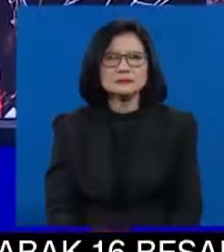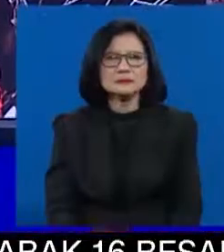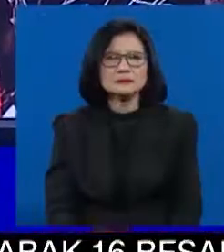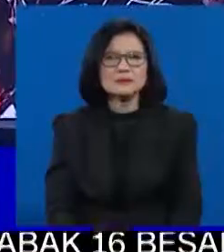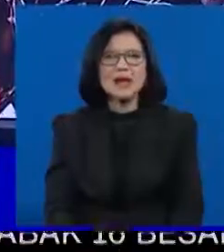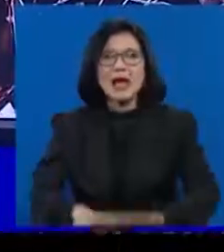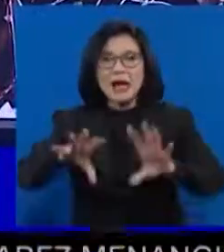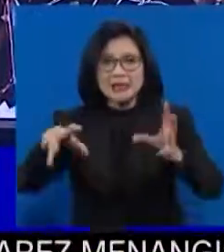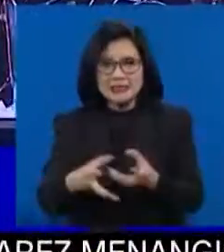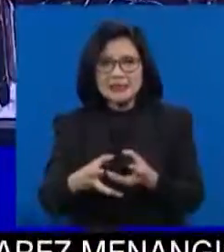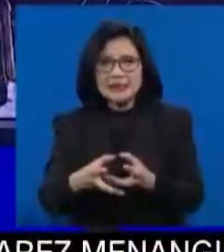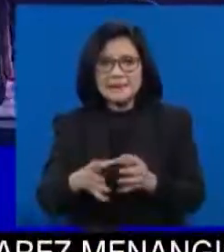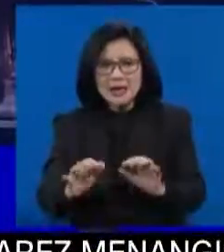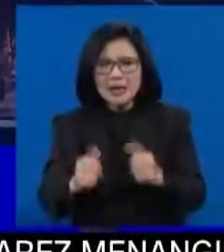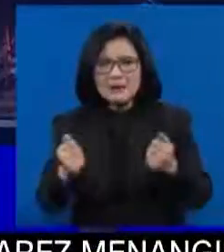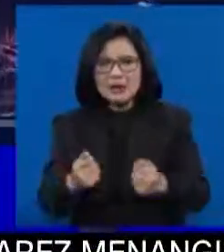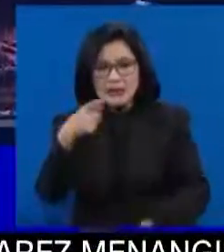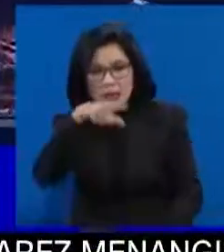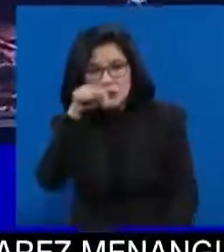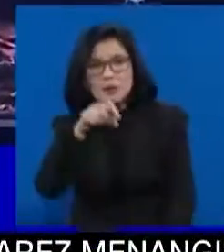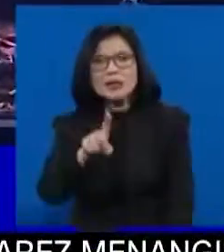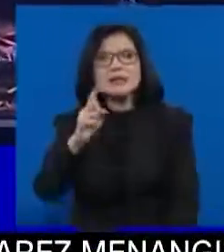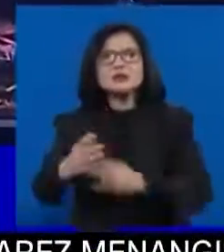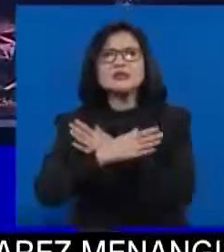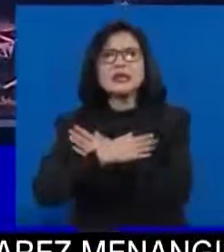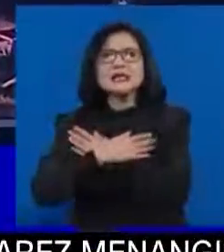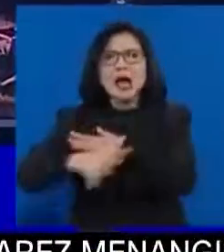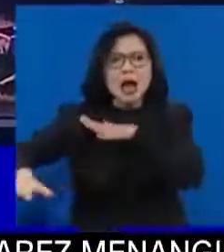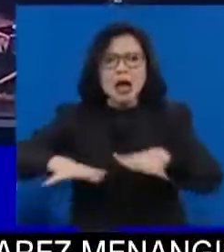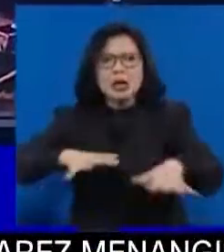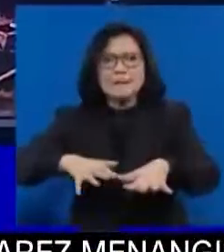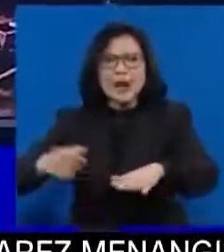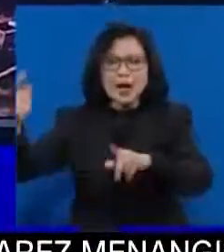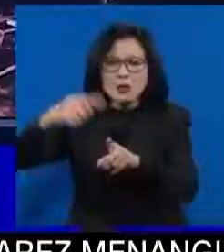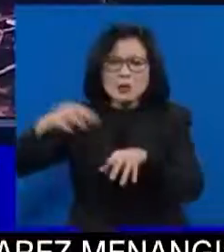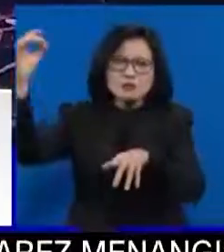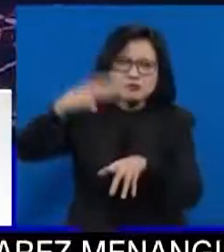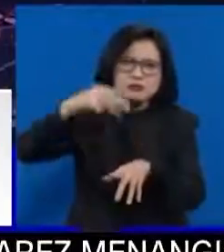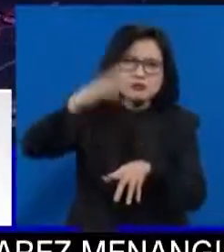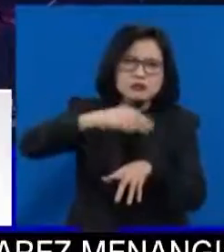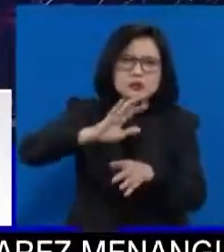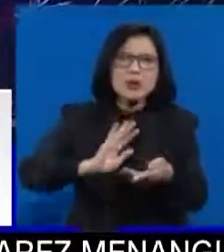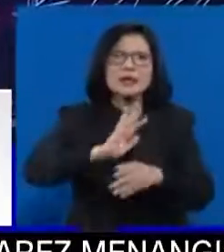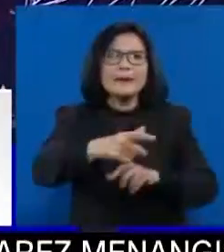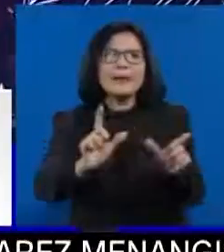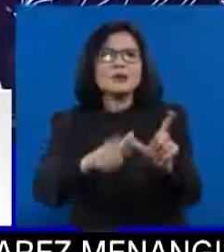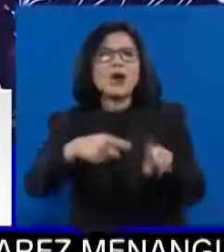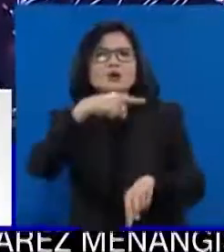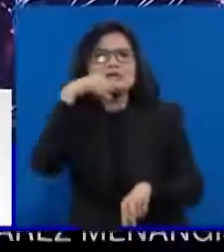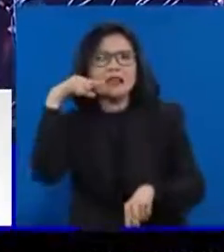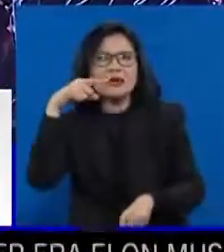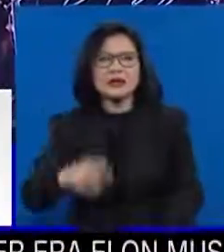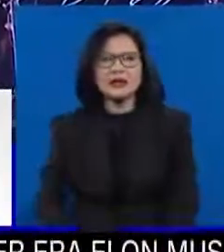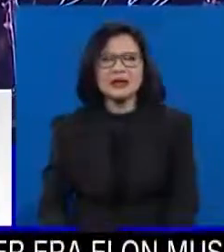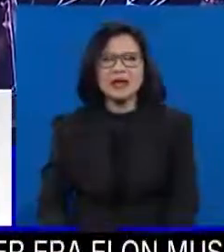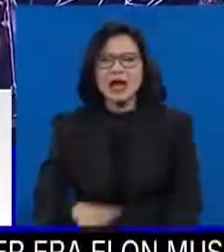Tim SAR gabungan berhasil menemukan satu jenazah korban gempa bumi yang tertimbun material longsor di depan warung Sate Sinta. Tim gabungan langsung membawa